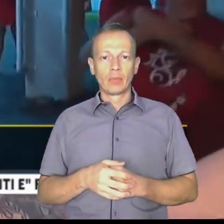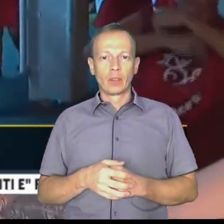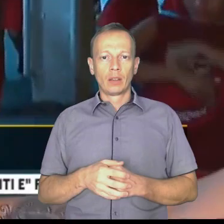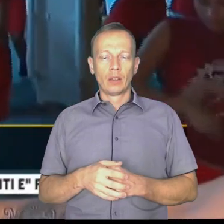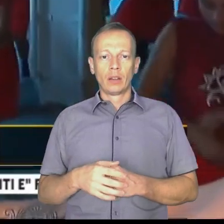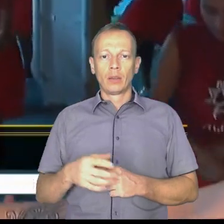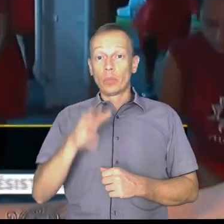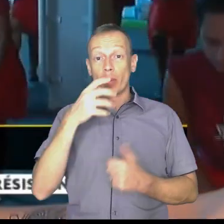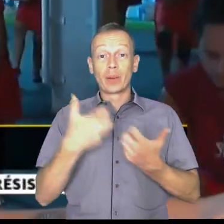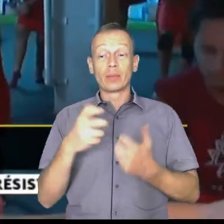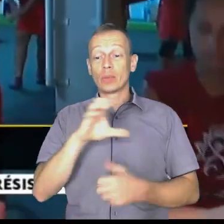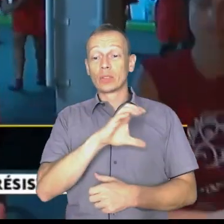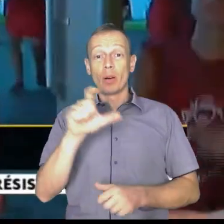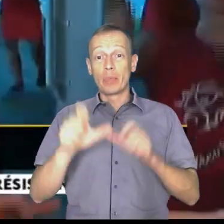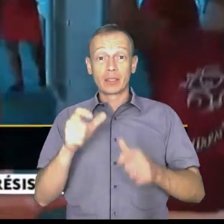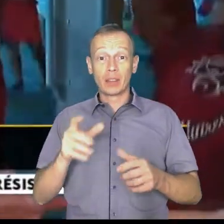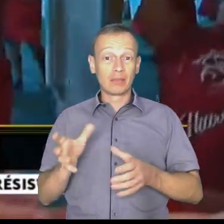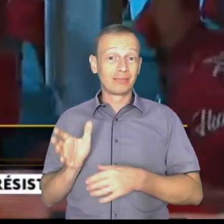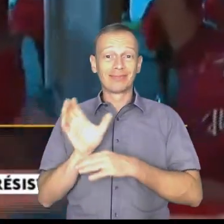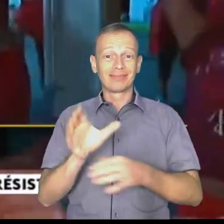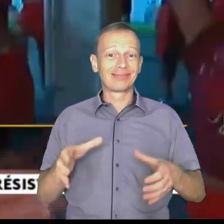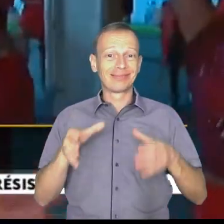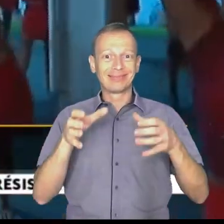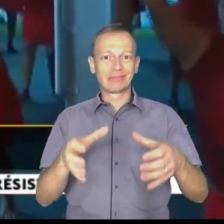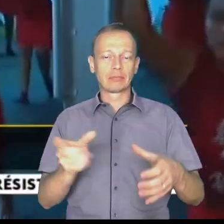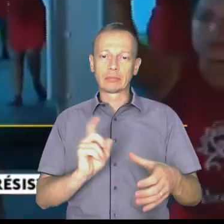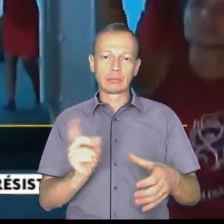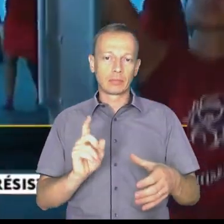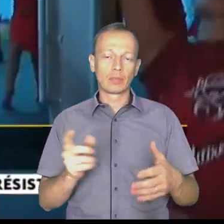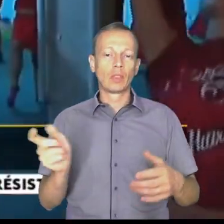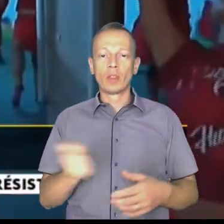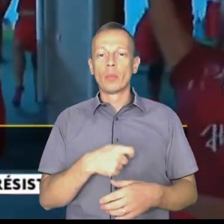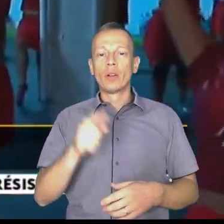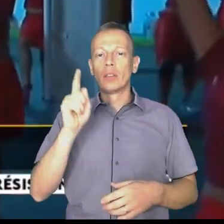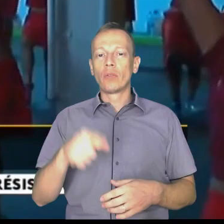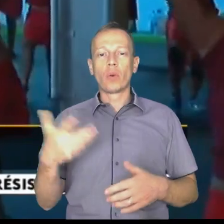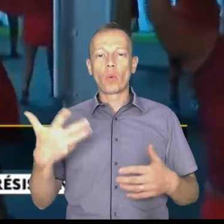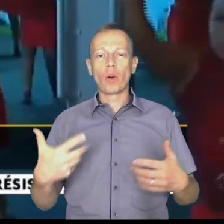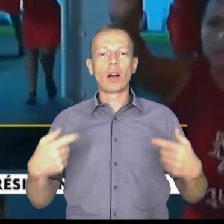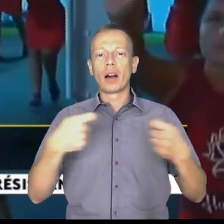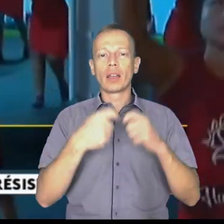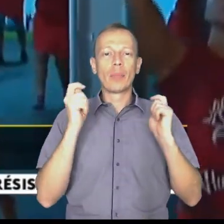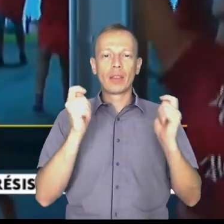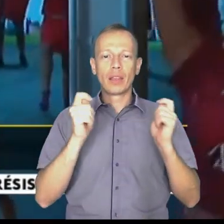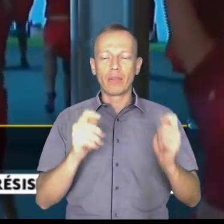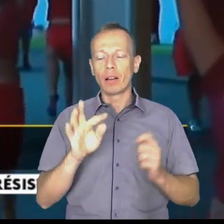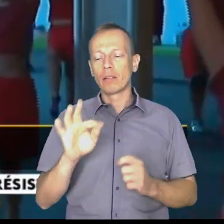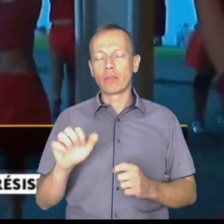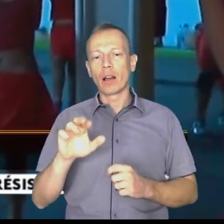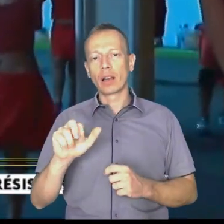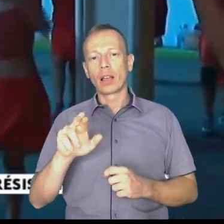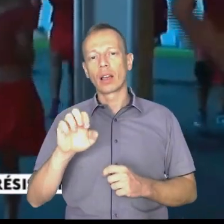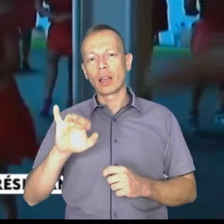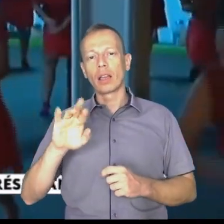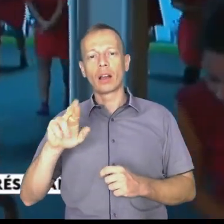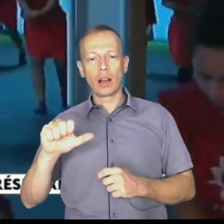troupe de 100 personnes. Je trouve que le règlement qui a été utilisé, c'est celui du Heiva adapté au Wharereira de cette année. Ça, c'est une chose.